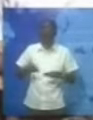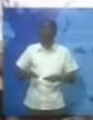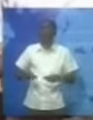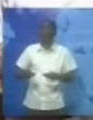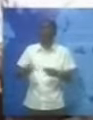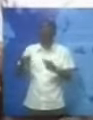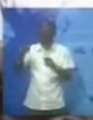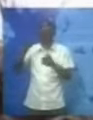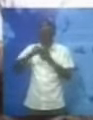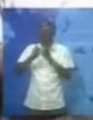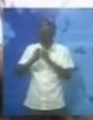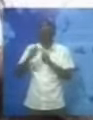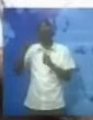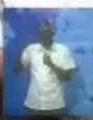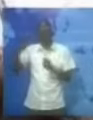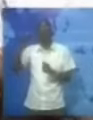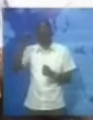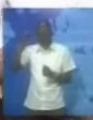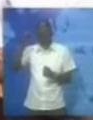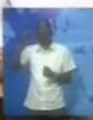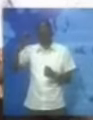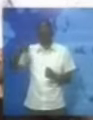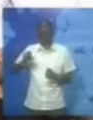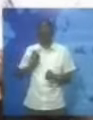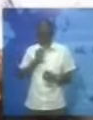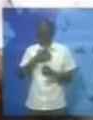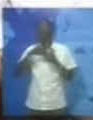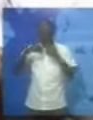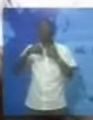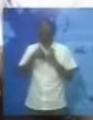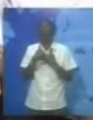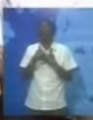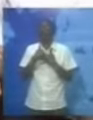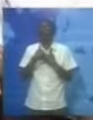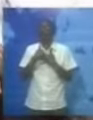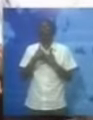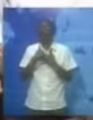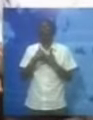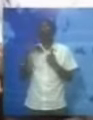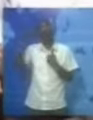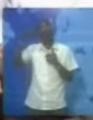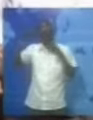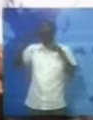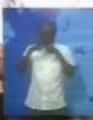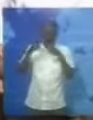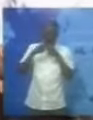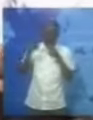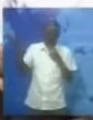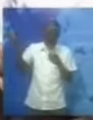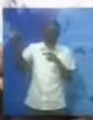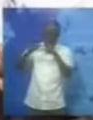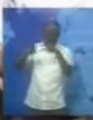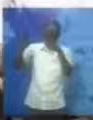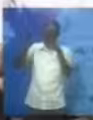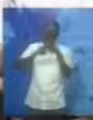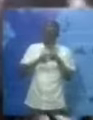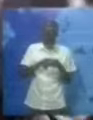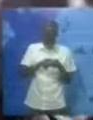de quotidien qu'on a. Il y a l'électricité qui a augmenté, l'eau a